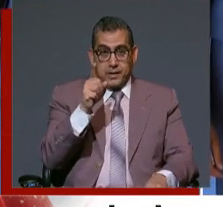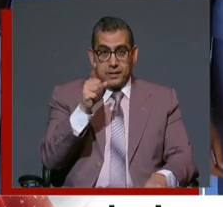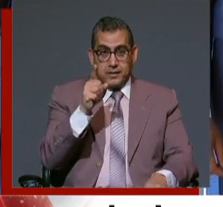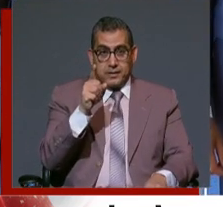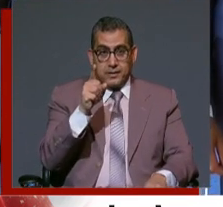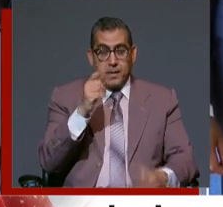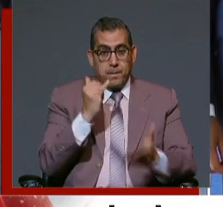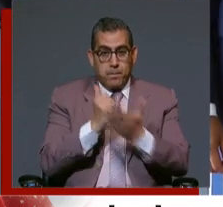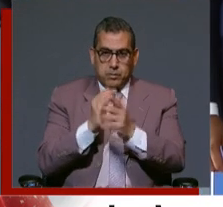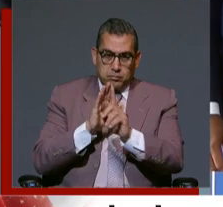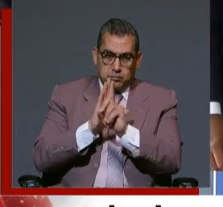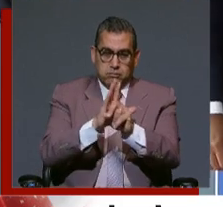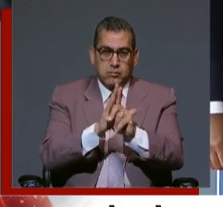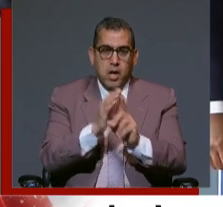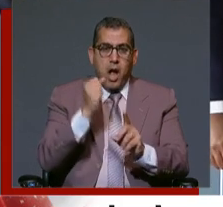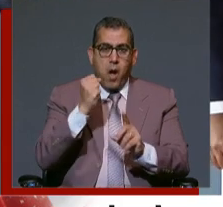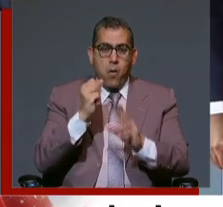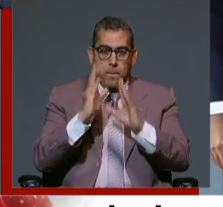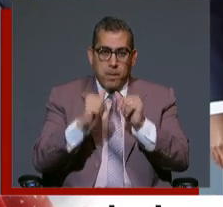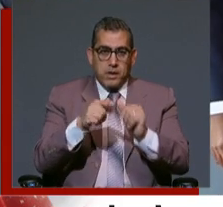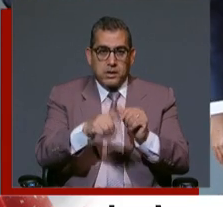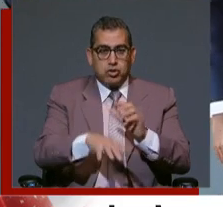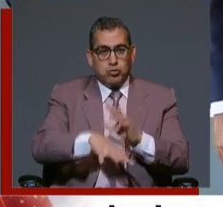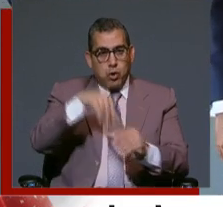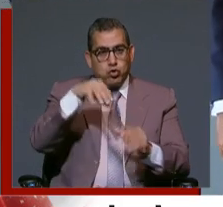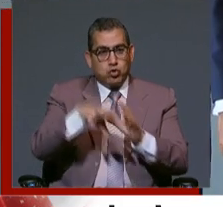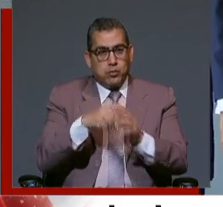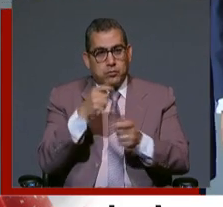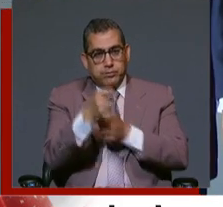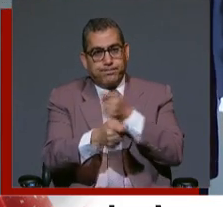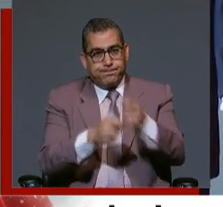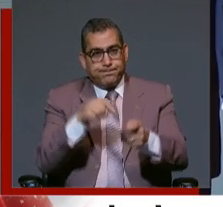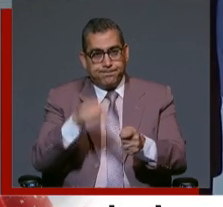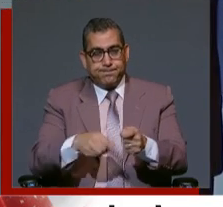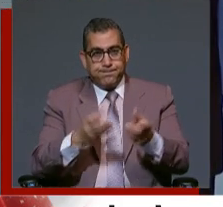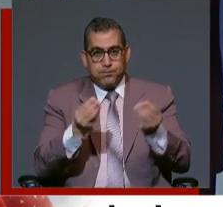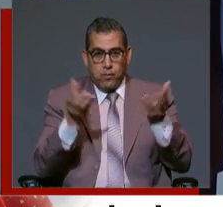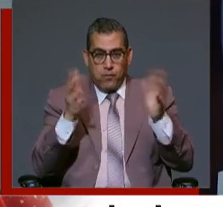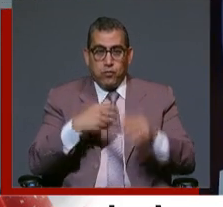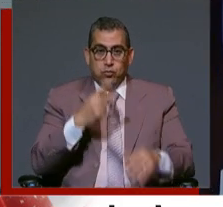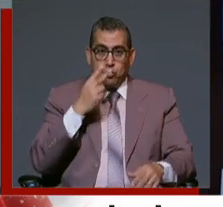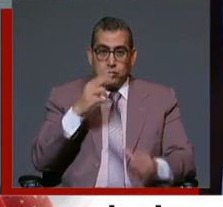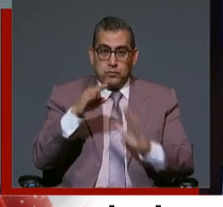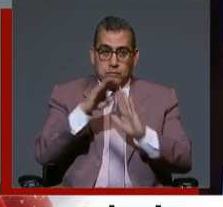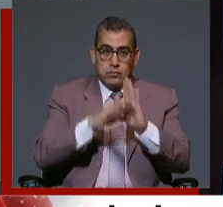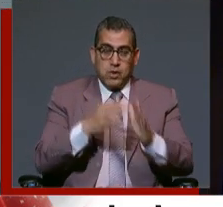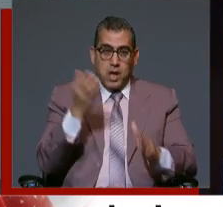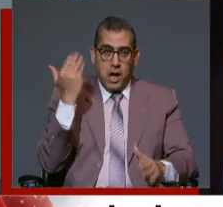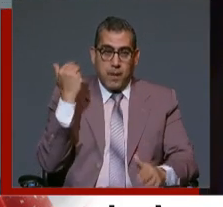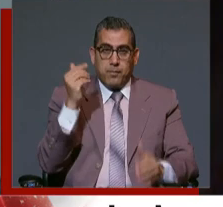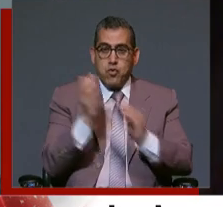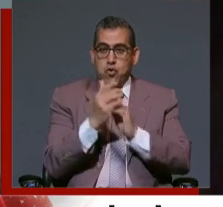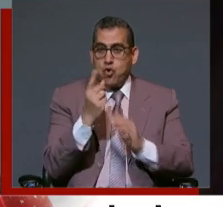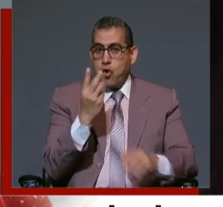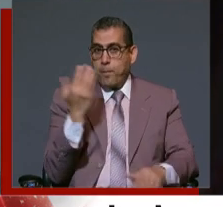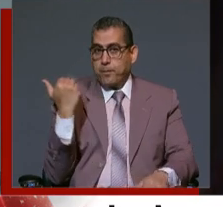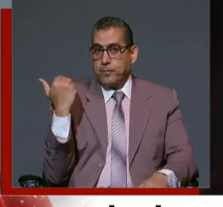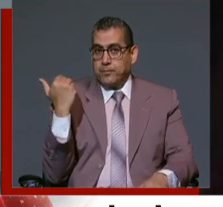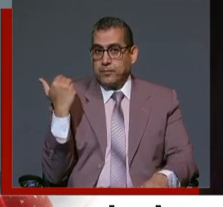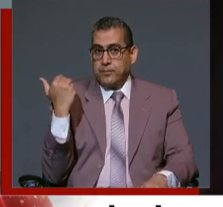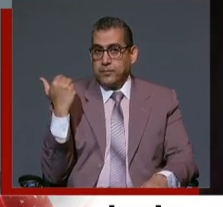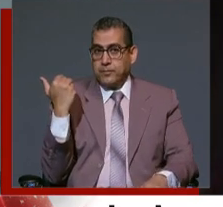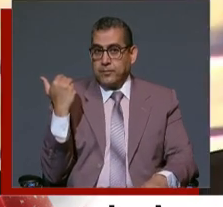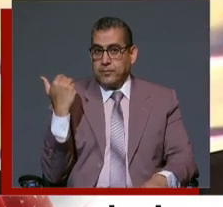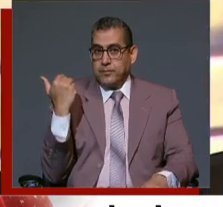داعم قوي لمصر في مشروعات عديدة وفي تمويلات عديدة. يمكن لو حضرتك تابعت لسه من عدة أيام